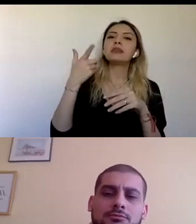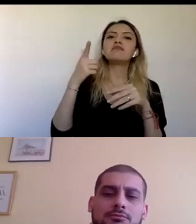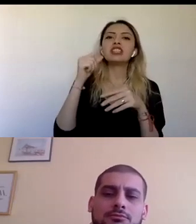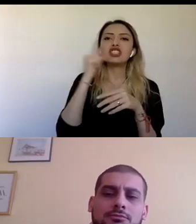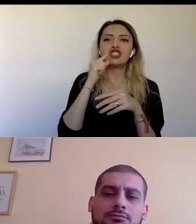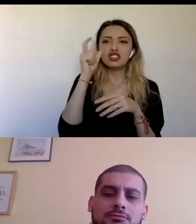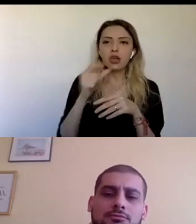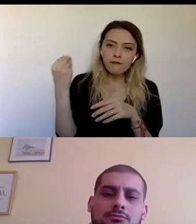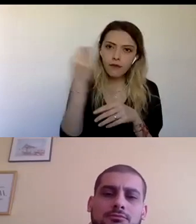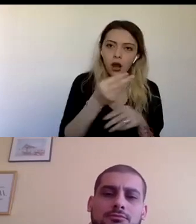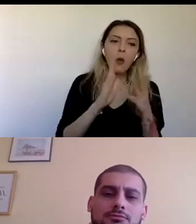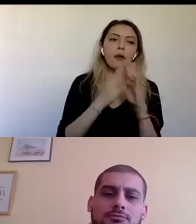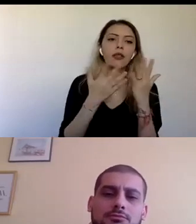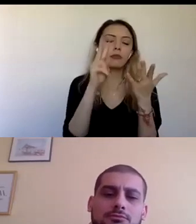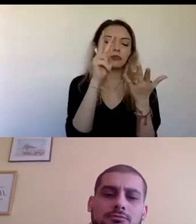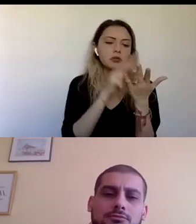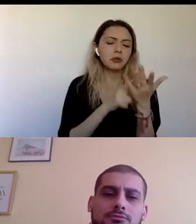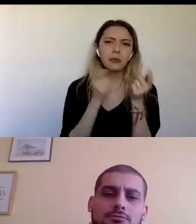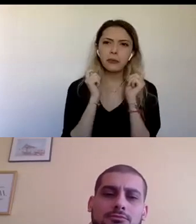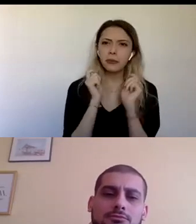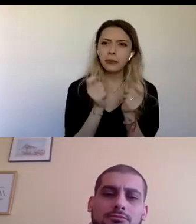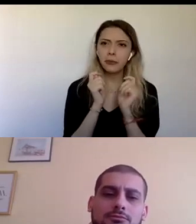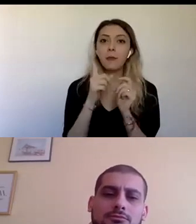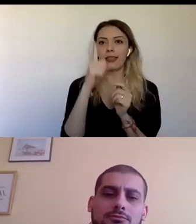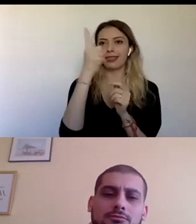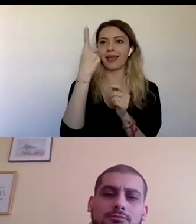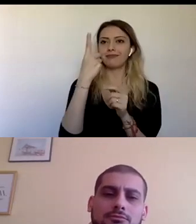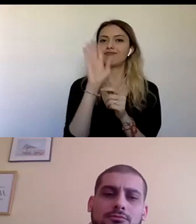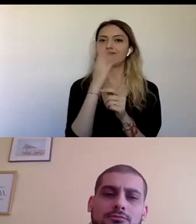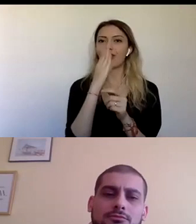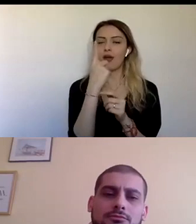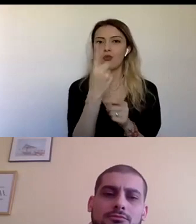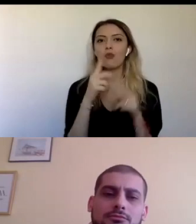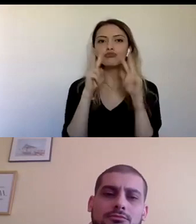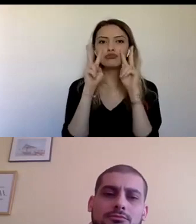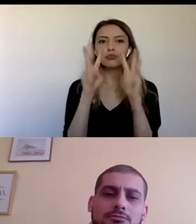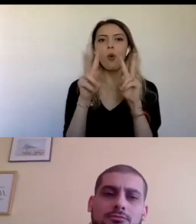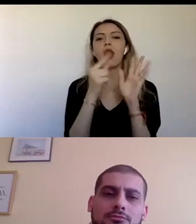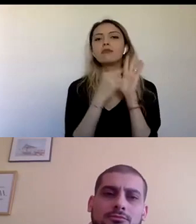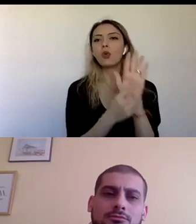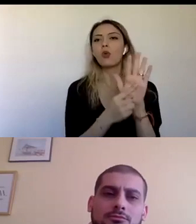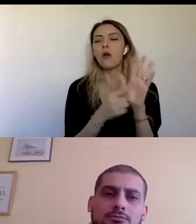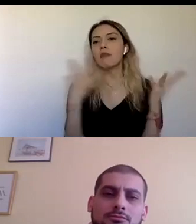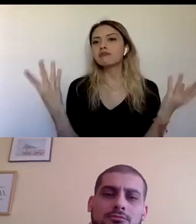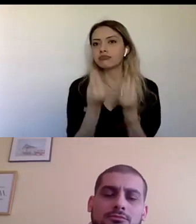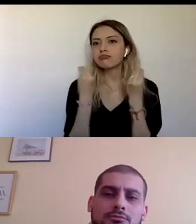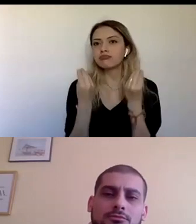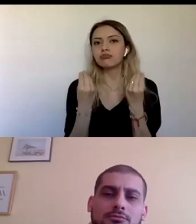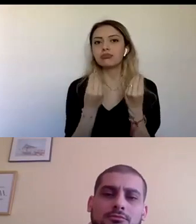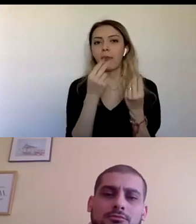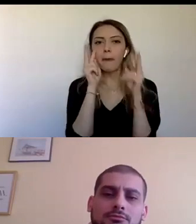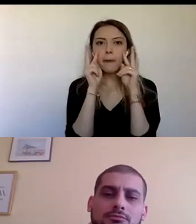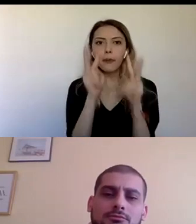bu tarz bir infografik hazırlayıp bunu savunuculuk faaliyetlerimiz arasındaki bir etkinlik olarak düşünüp onları